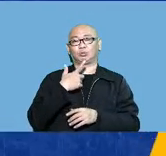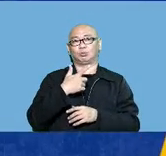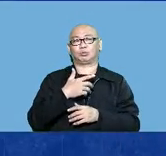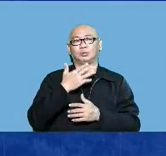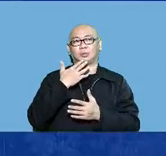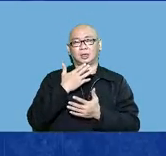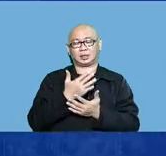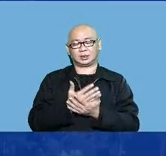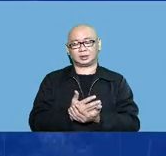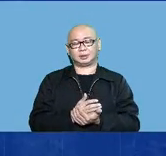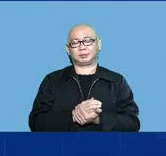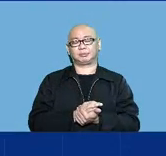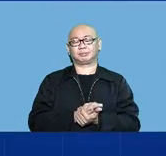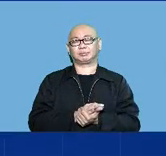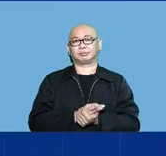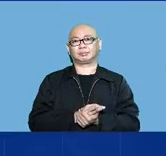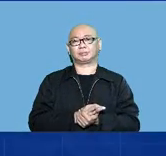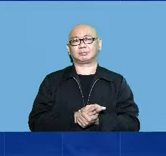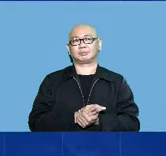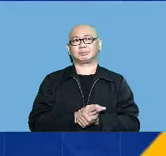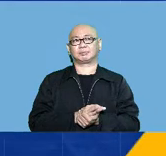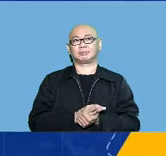Terima kasih, Bapak Rektor.